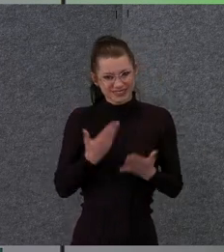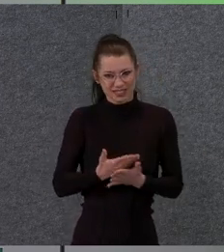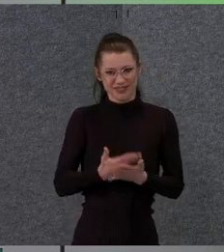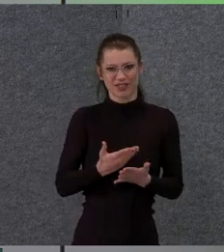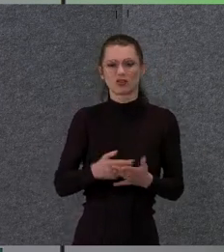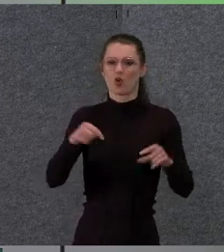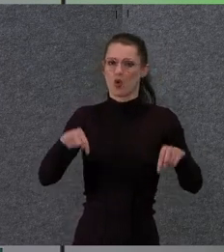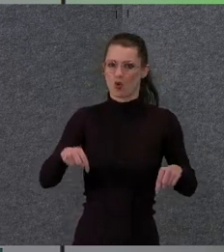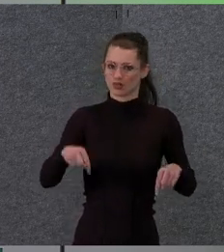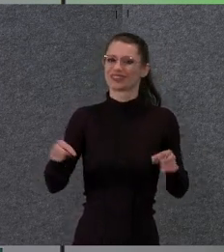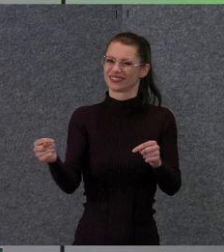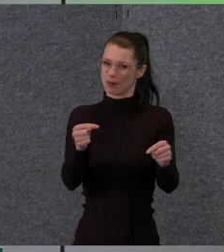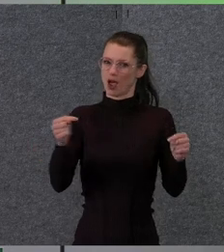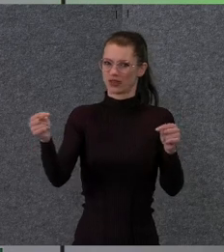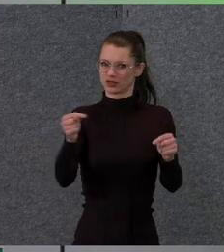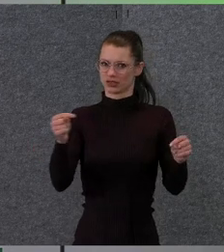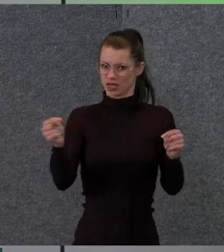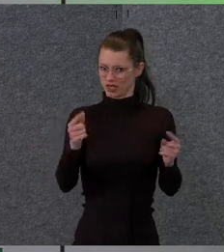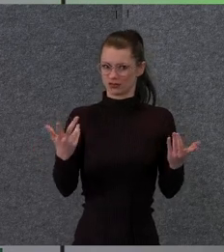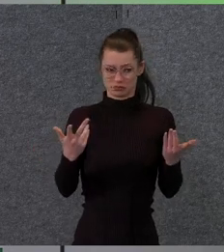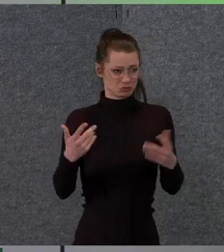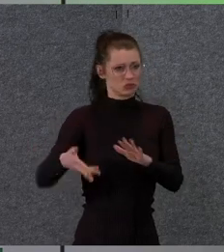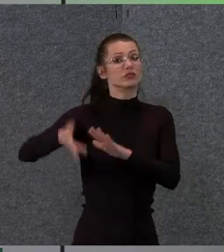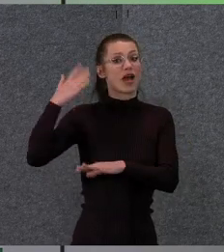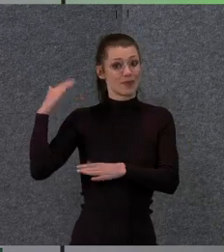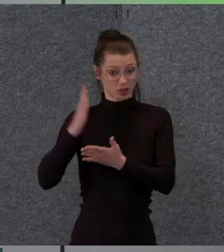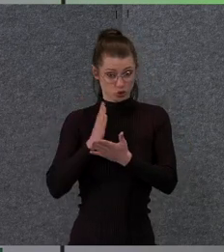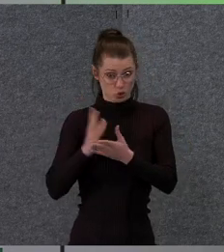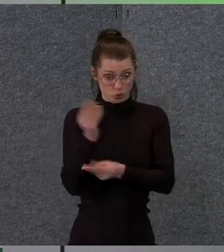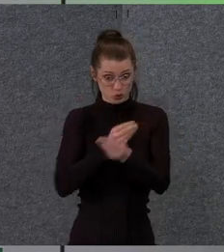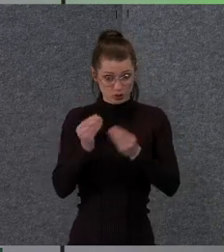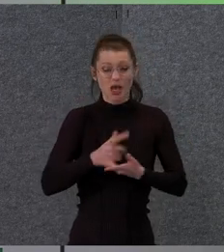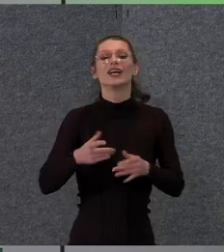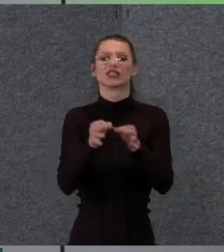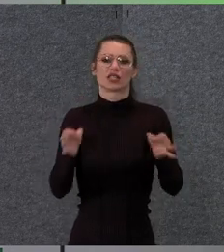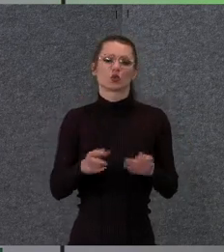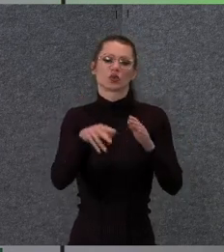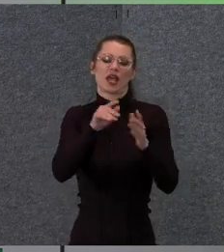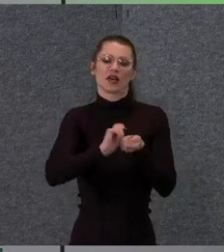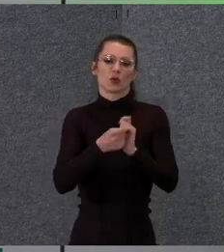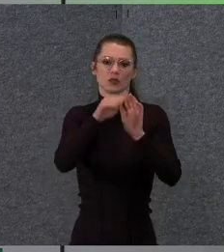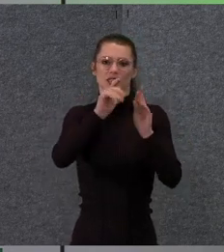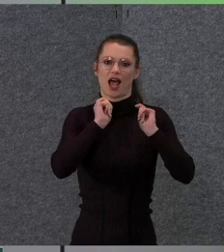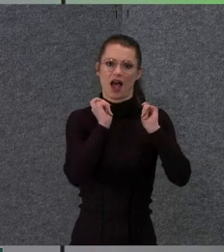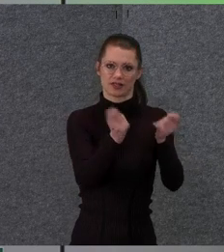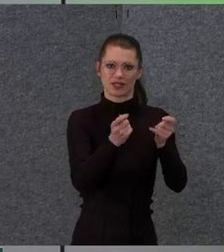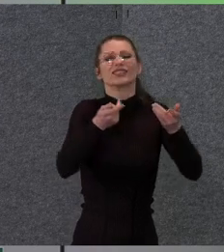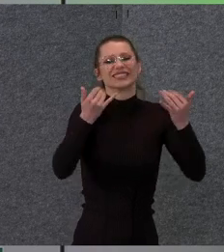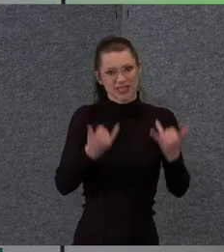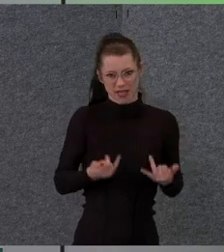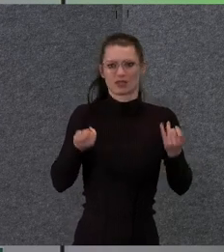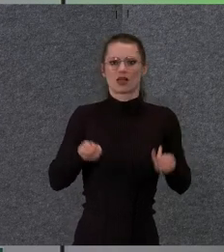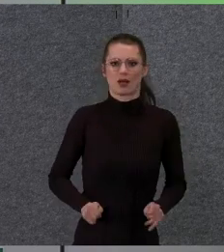deswegen heute diese Debatte, die geführt wurde, auch mit diesen Satzungsänderungsanträgen abschließen und da einfach jetzt